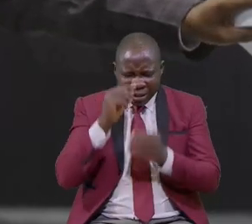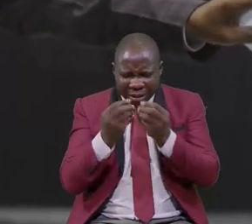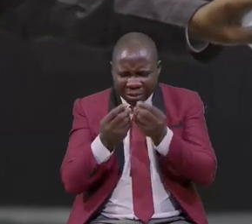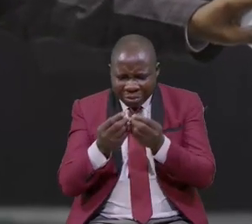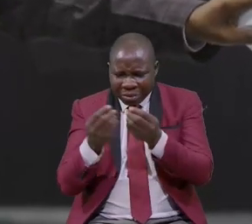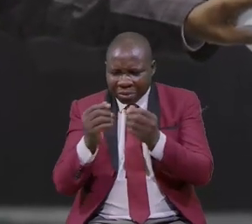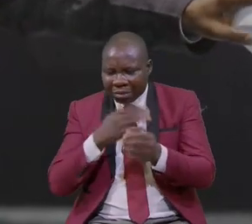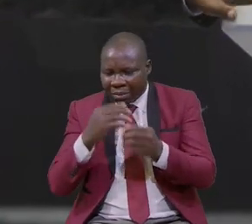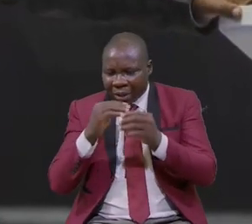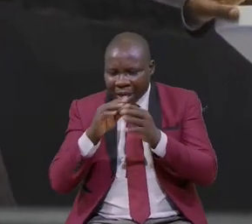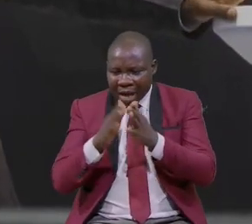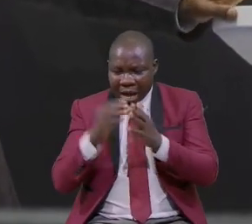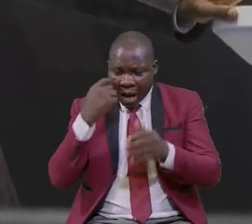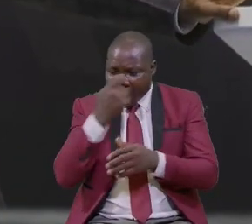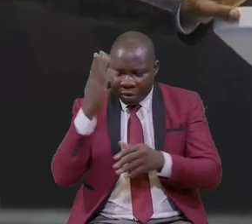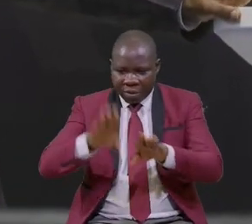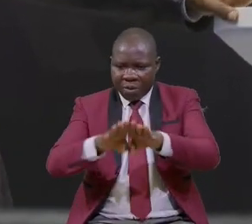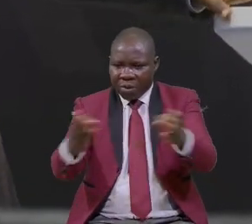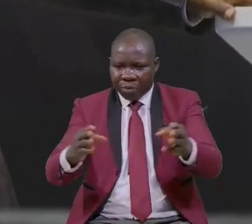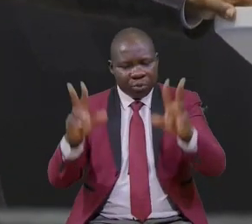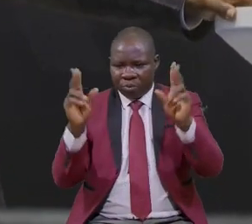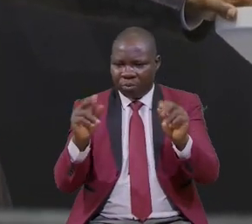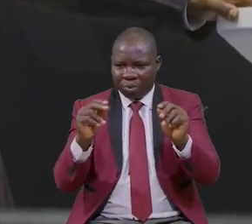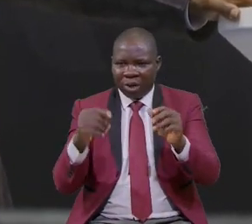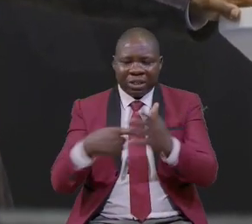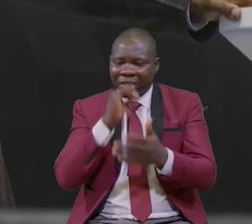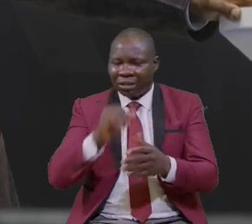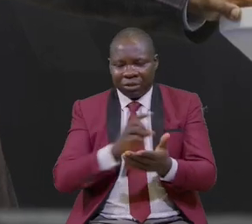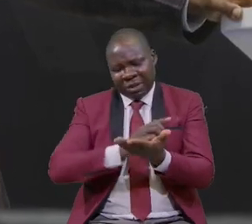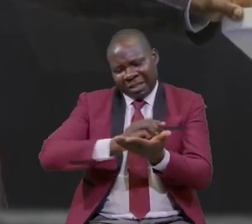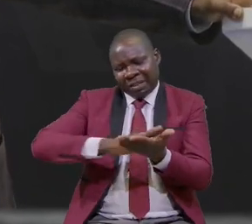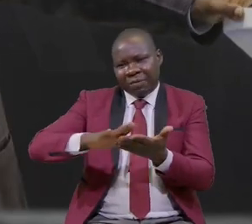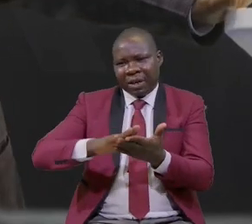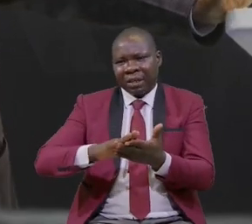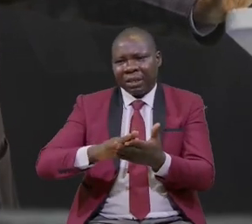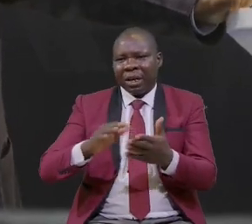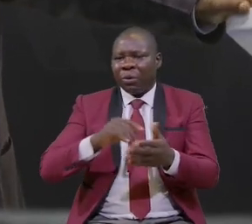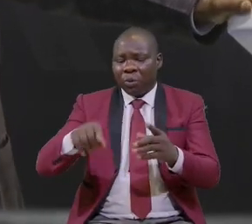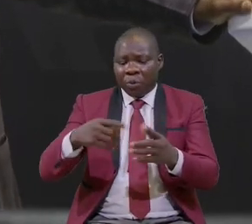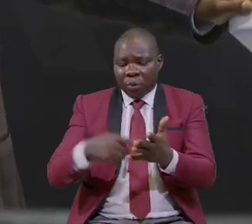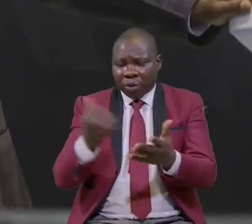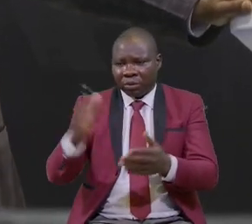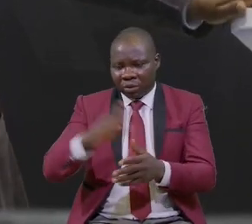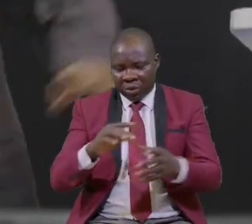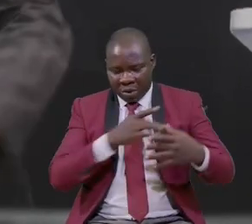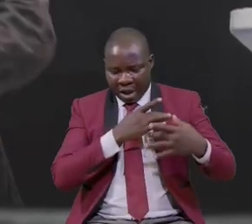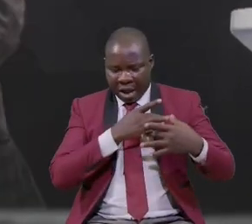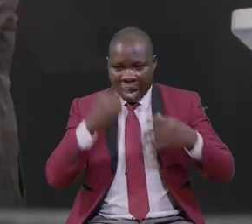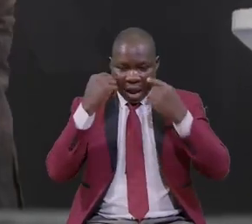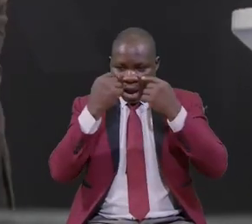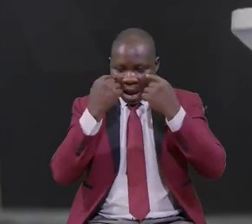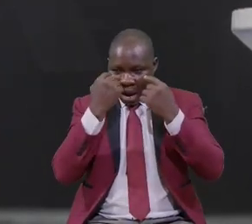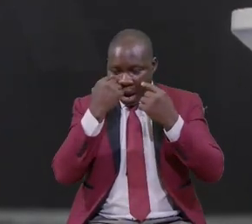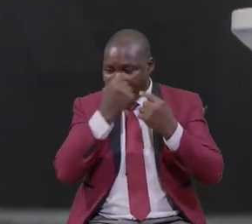Non, ceci est surnaturel, c'est ainsi surnaturel. Et quand tes yeux s'ouvrent, et tu vois chacun autour de